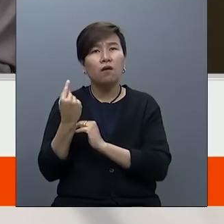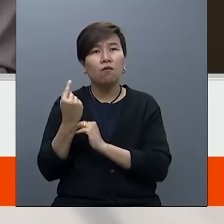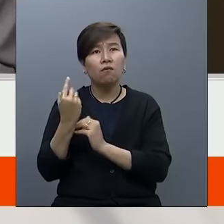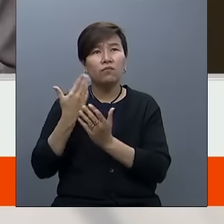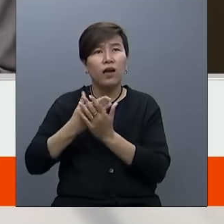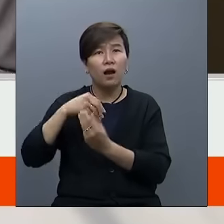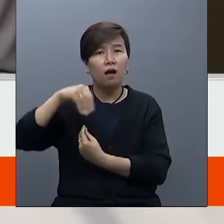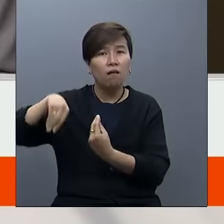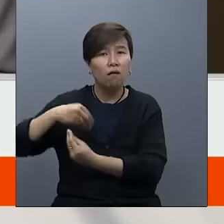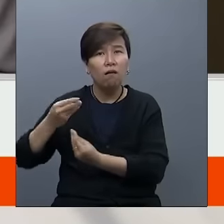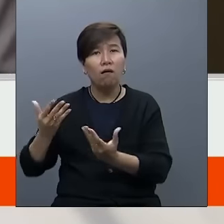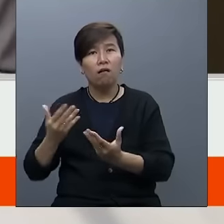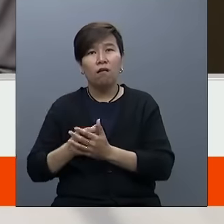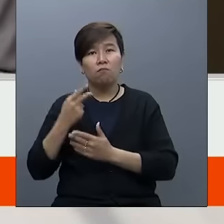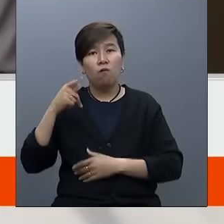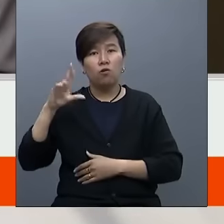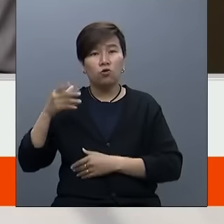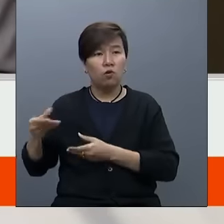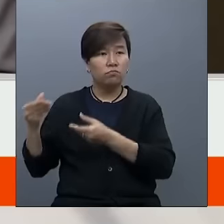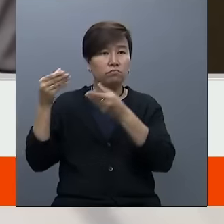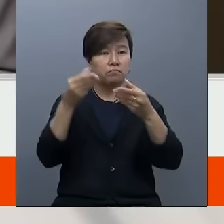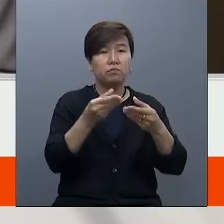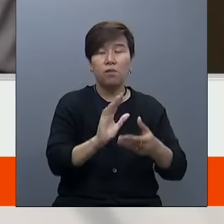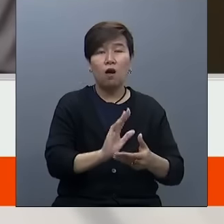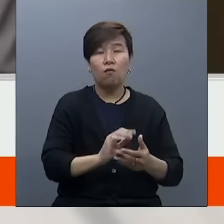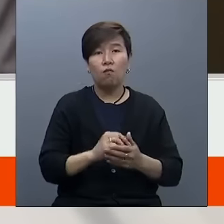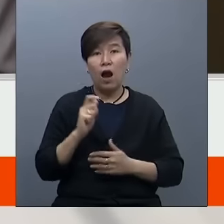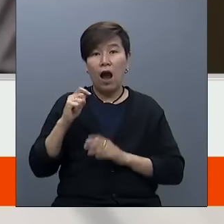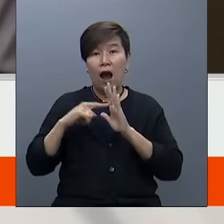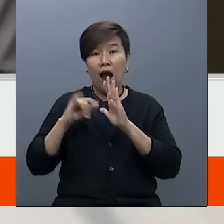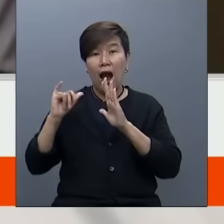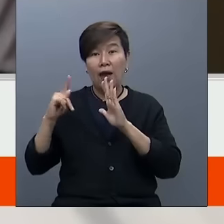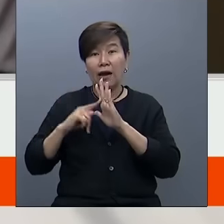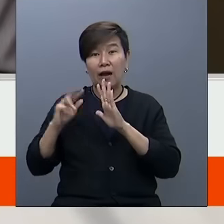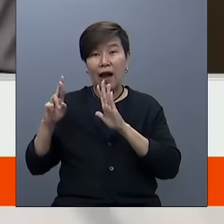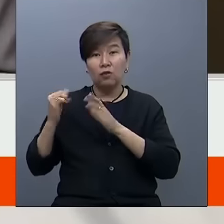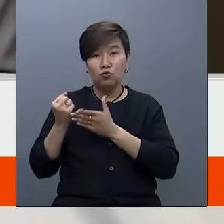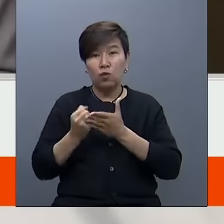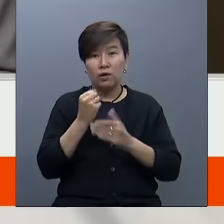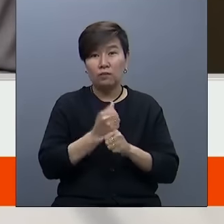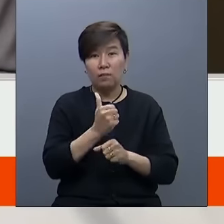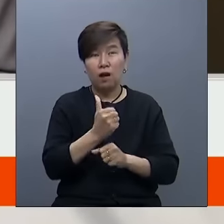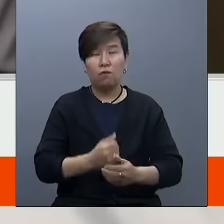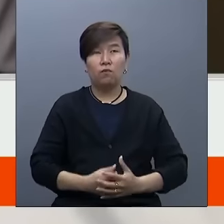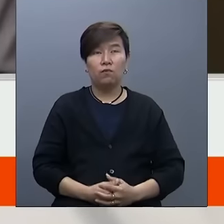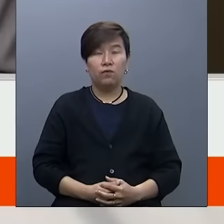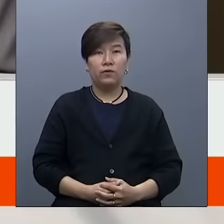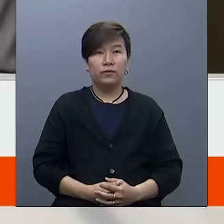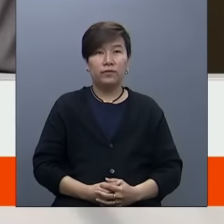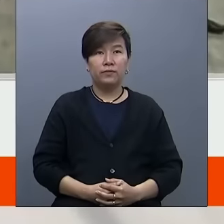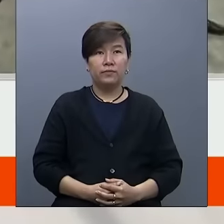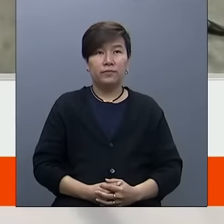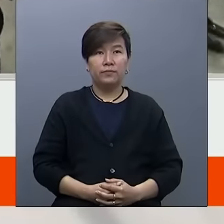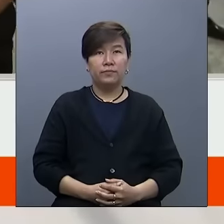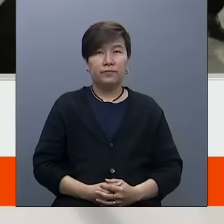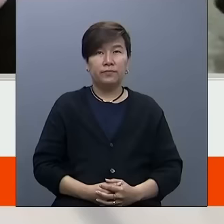ไม่ต้องส่งเรื่องไปยังปปช.หรือเปล่าประเด็นตรงนี้อัยการพอจะเข้าไปช่วยได้ไหมคะ คือผมมองว่าอันนี้ก็เป็นทางฝ่